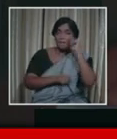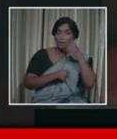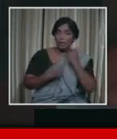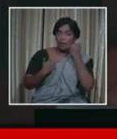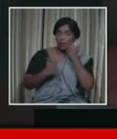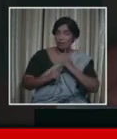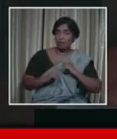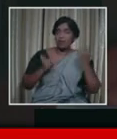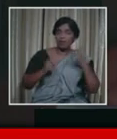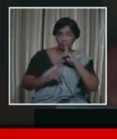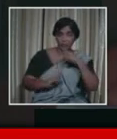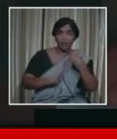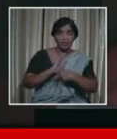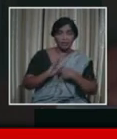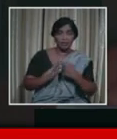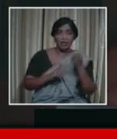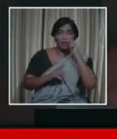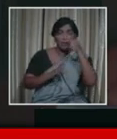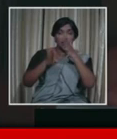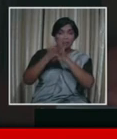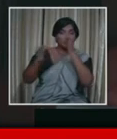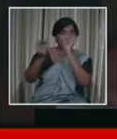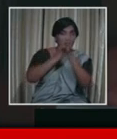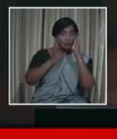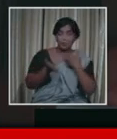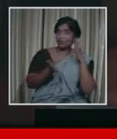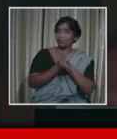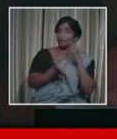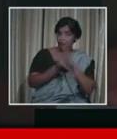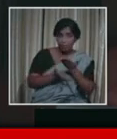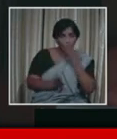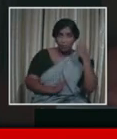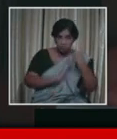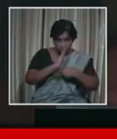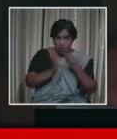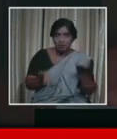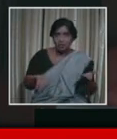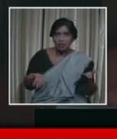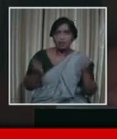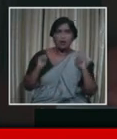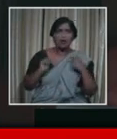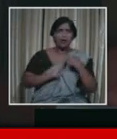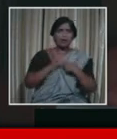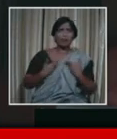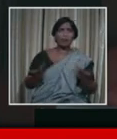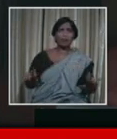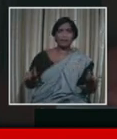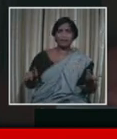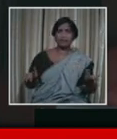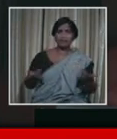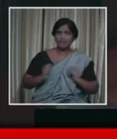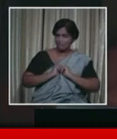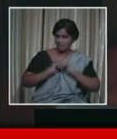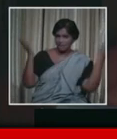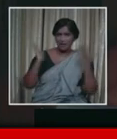කියපු රට අනිත් මිනිස්සුන්ගේ ගෙවල් ගිනි ගන්නකොට උඩපණ ඉන්න පුළුවන් රටක්ද මේක මොකටද අපිට මේක අපිට මෙලෝ දෙයක් ඕනේ